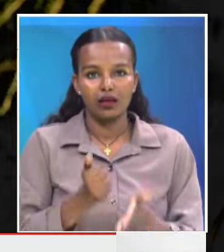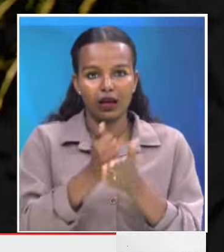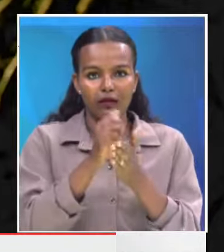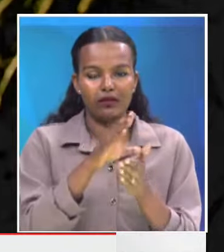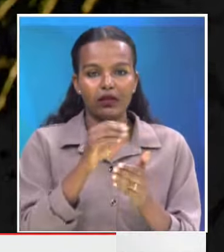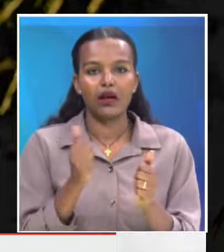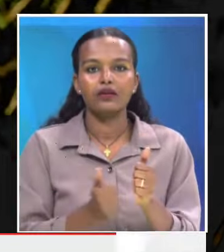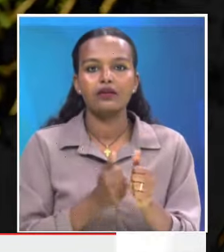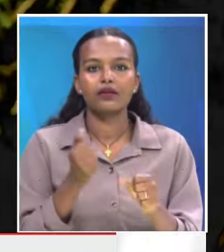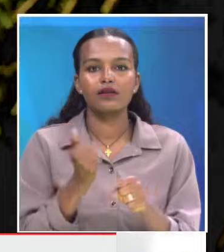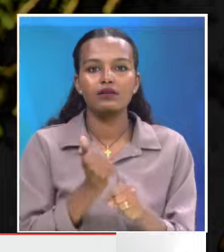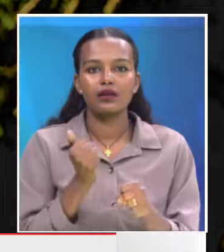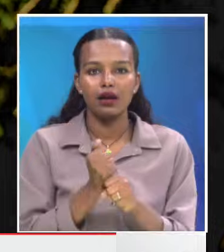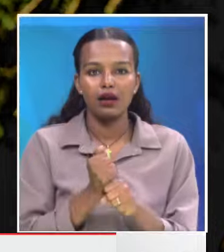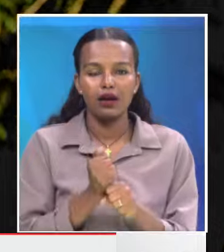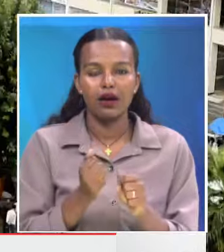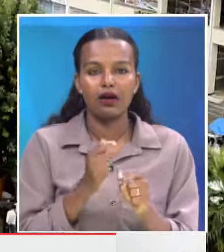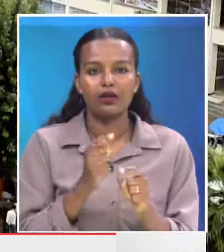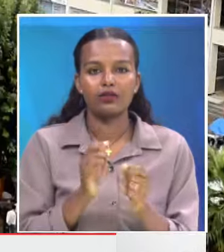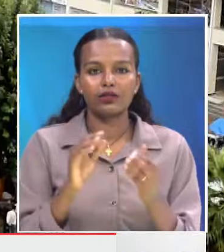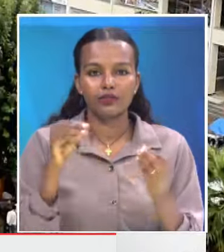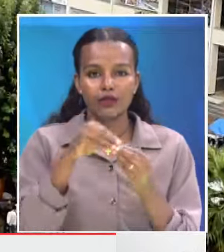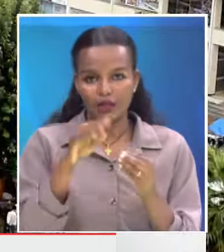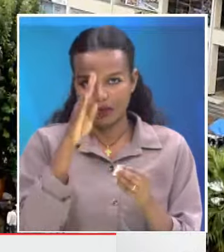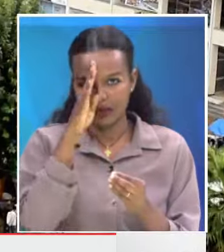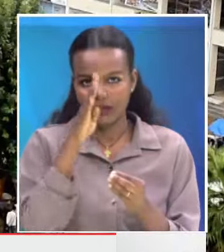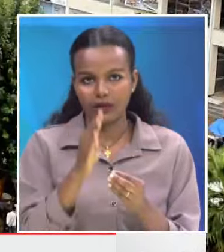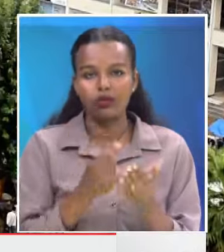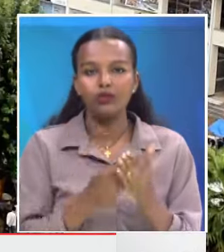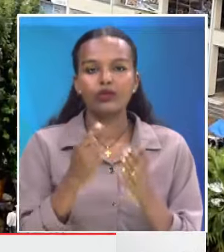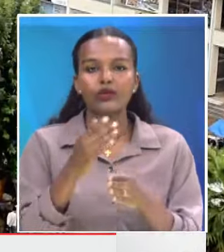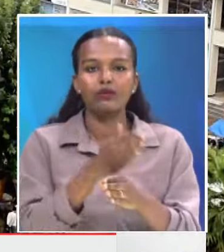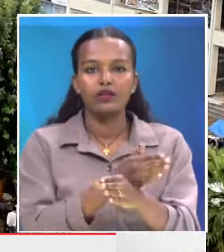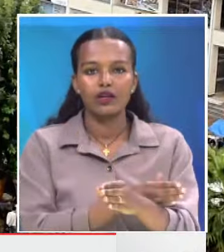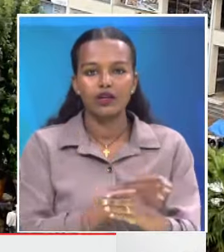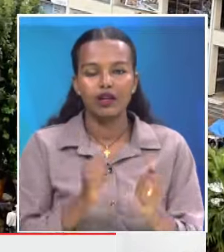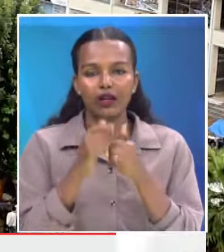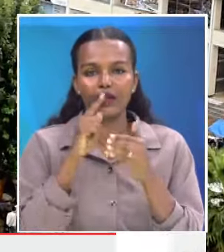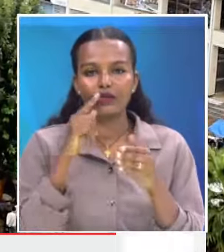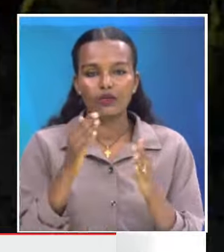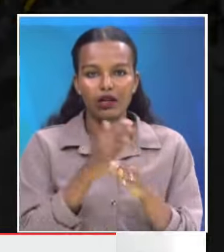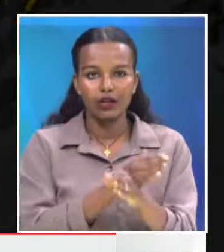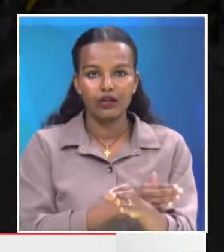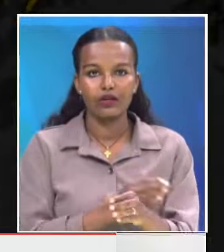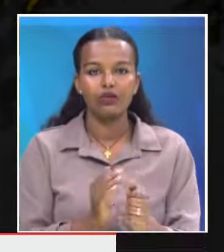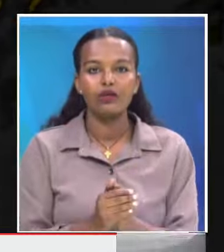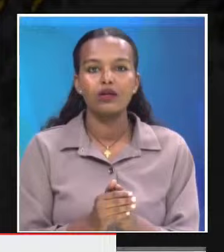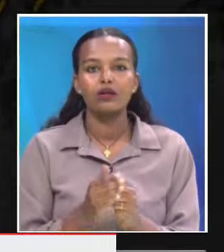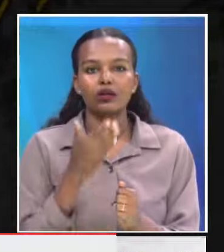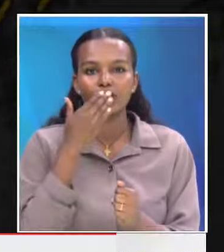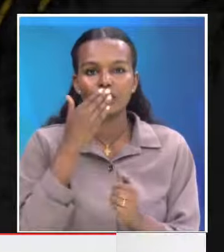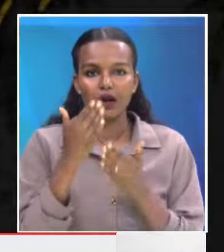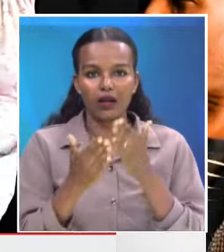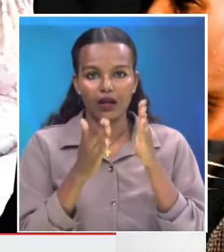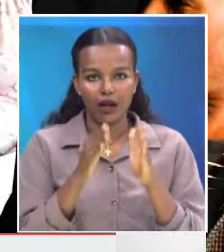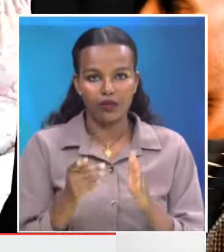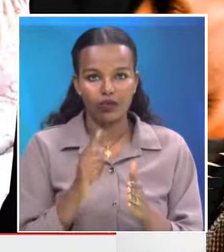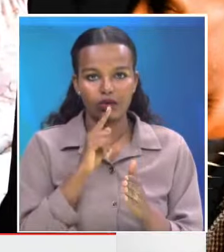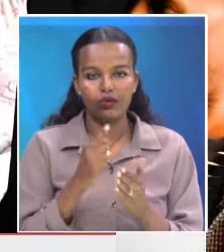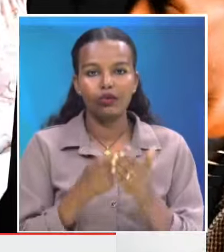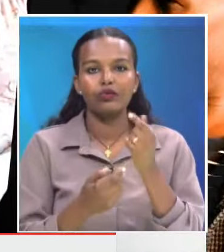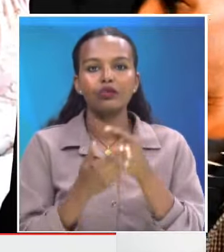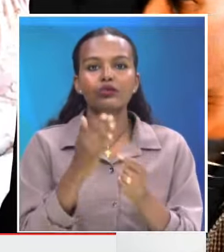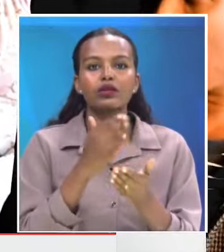የድጋፍና ክትትል ስርዓት አግባቡን ጭምር በመፍጠር እሱን ለማሻሻል እንዴት ነው የምናሻሽለው? ቅን አገልጋይ በመሆን ነው።